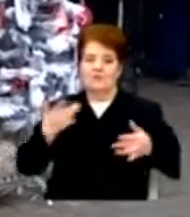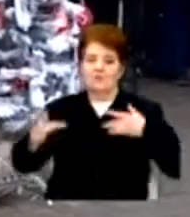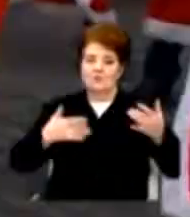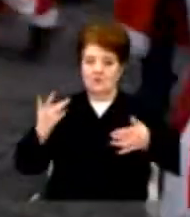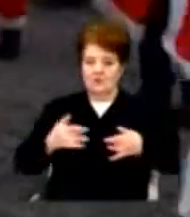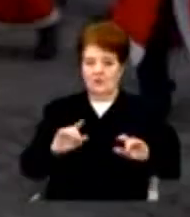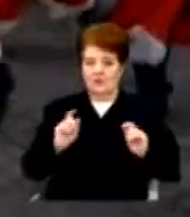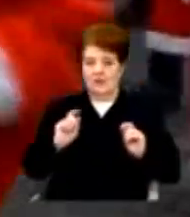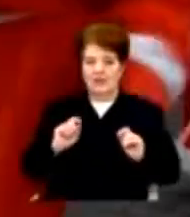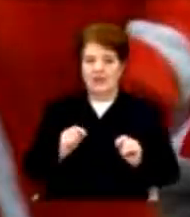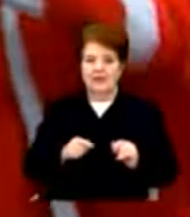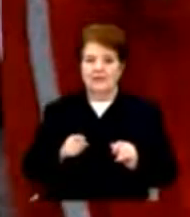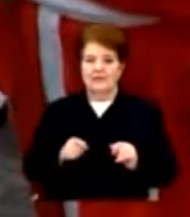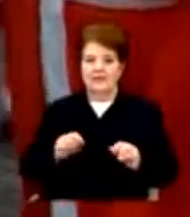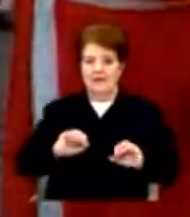sărbătorilor de iarnă.